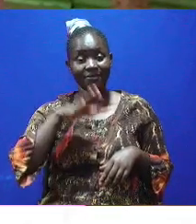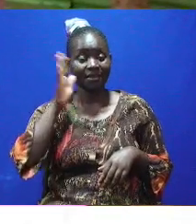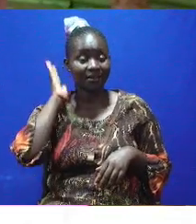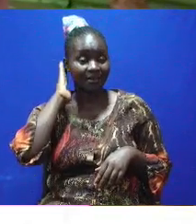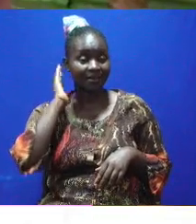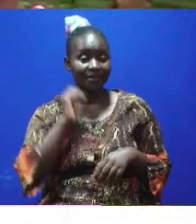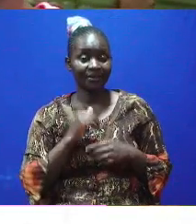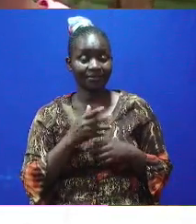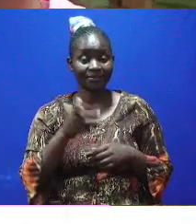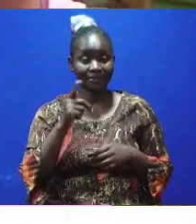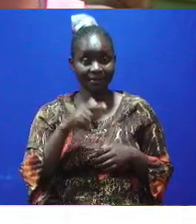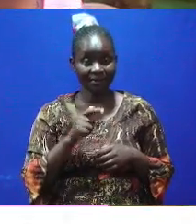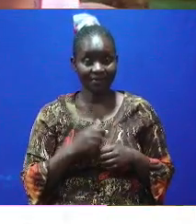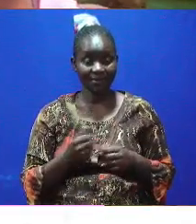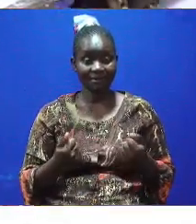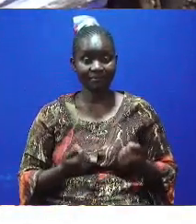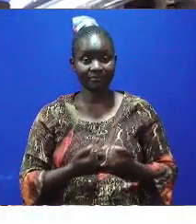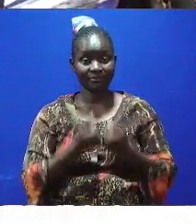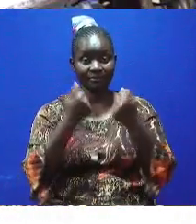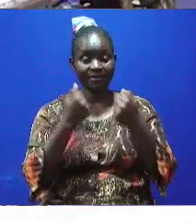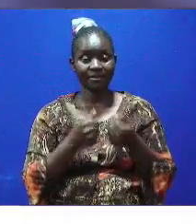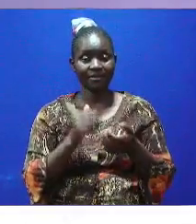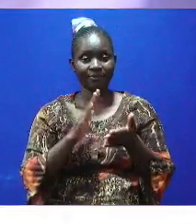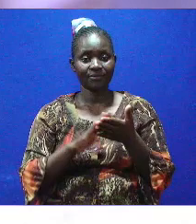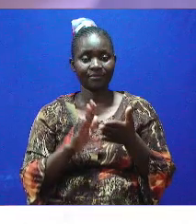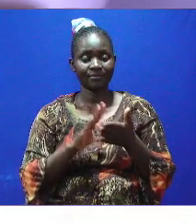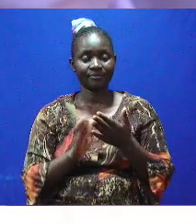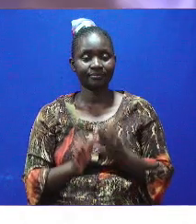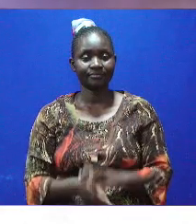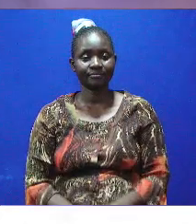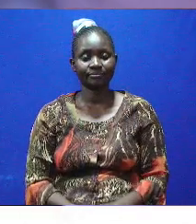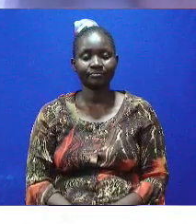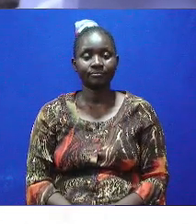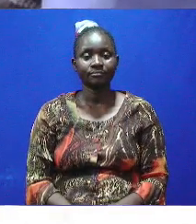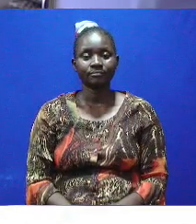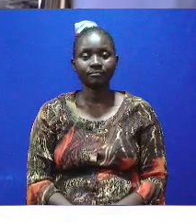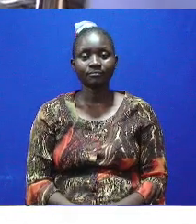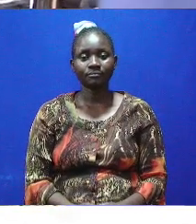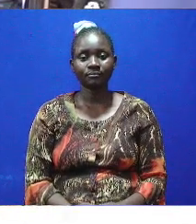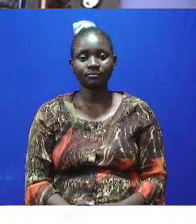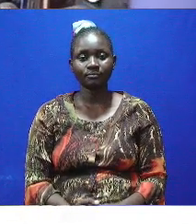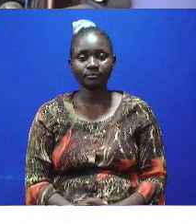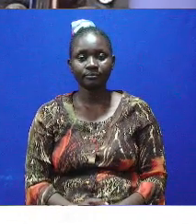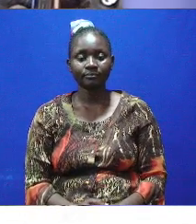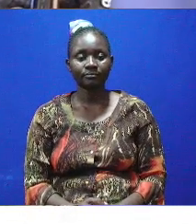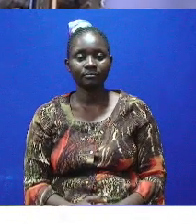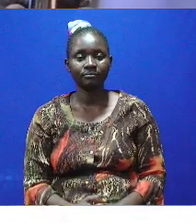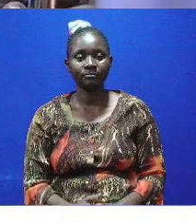yakona gotenga gara kizendia bena limoku munyoka. Frida Kerubo, Ndizi TV.